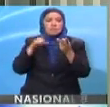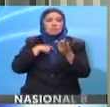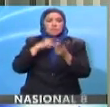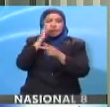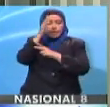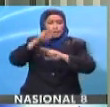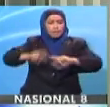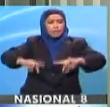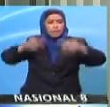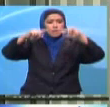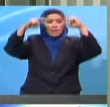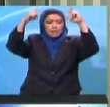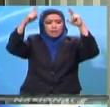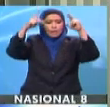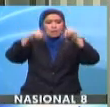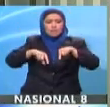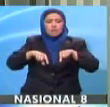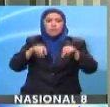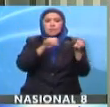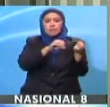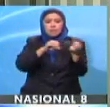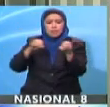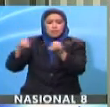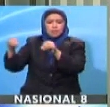operasi-operasi di seluruh